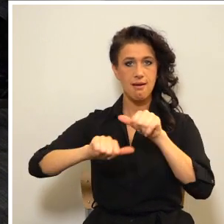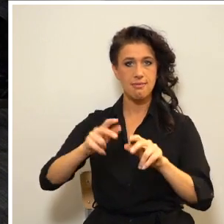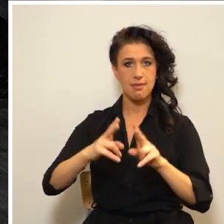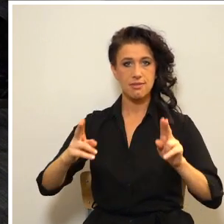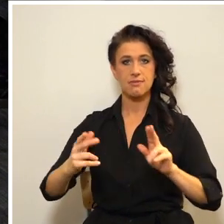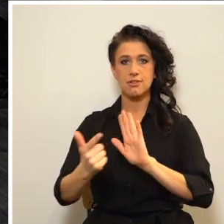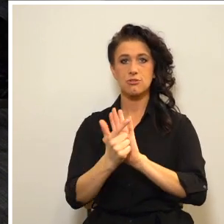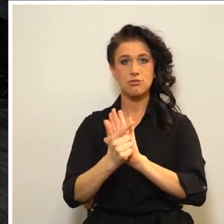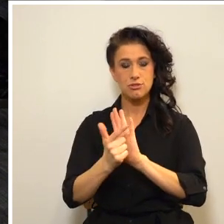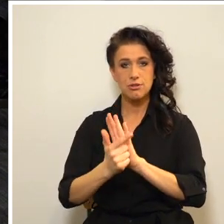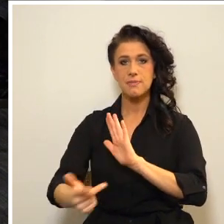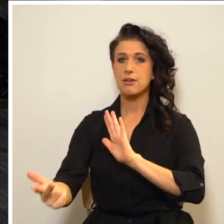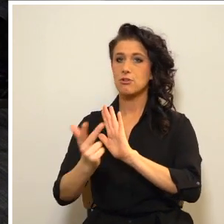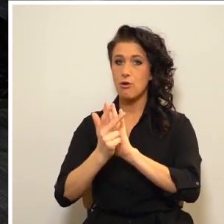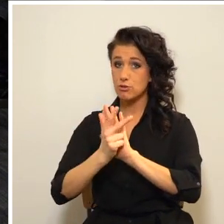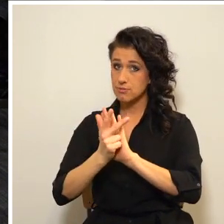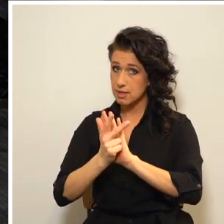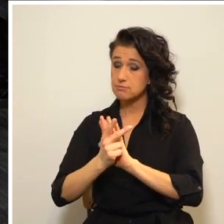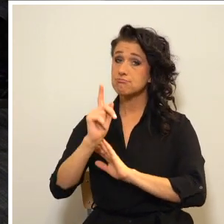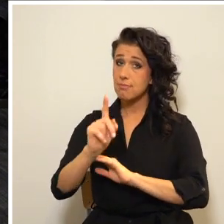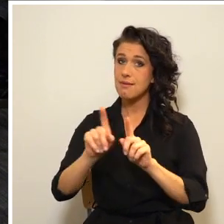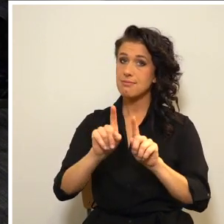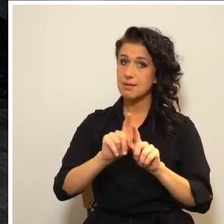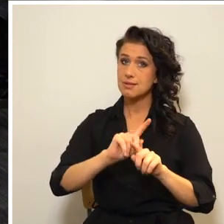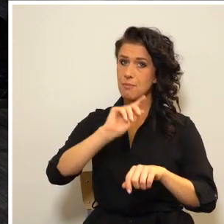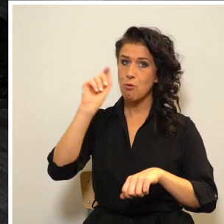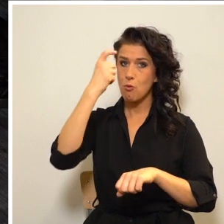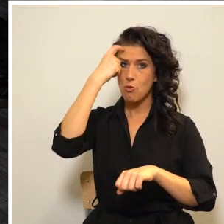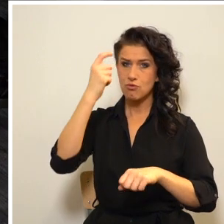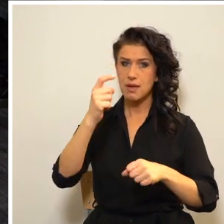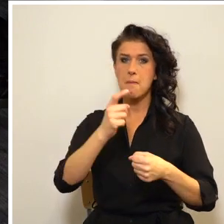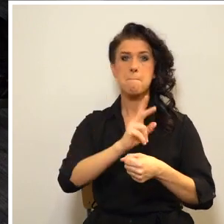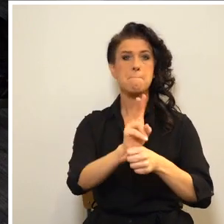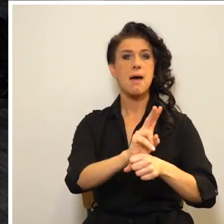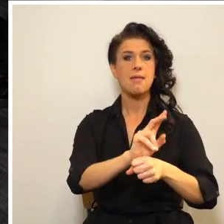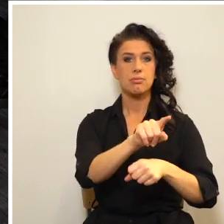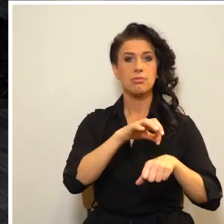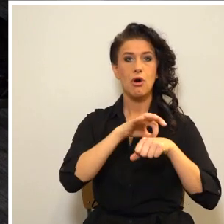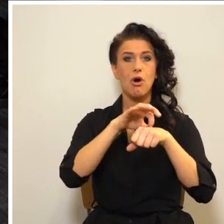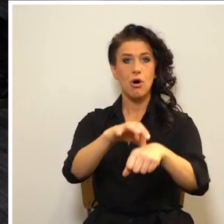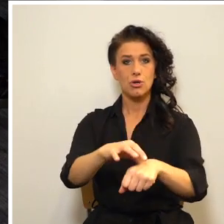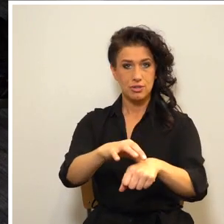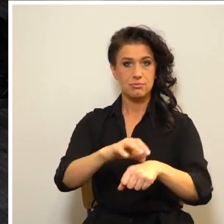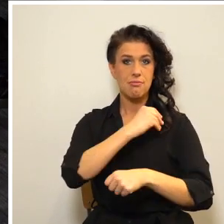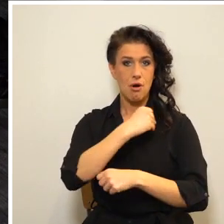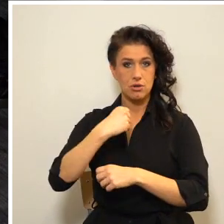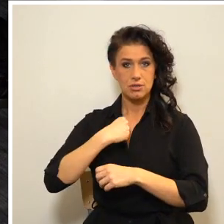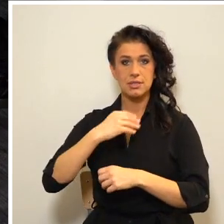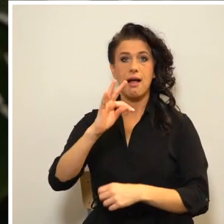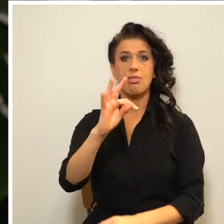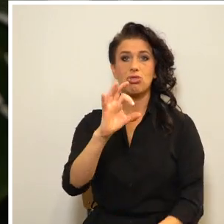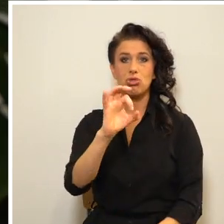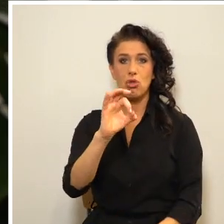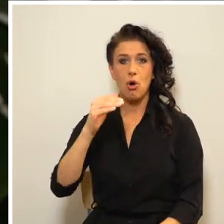2017-18 ale też jednym z mentorów trzech ostatnich edycjach największego programu mentoringowe go w Polsce Top